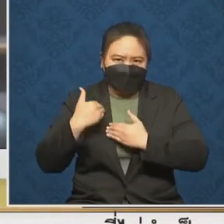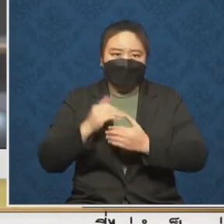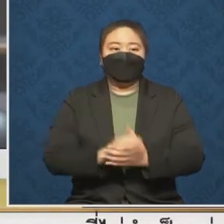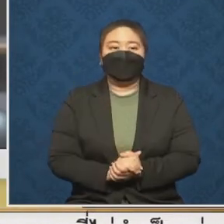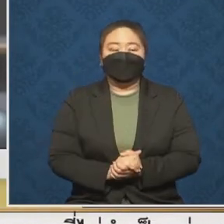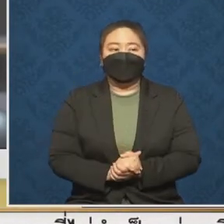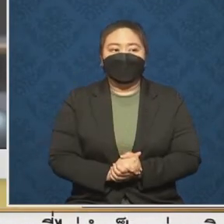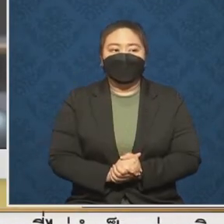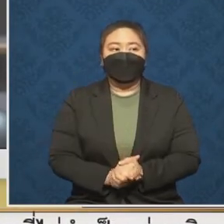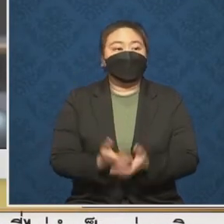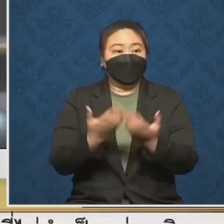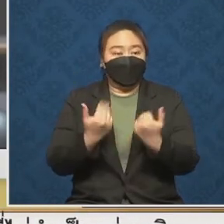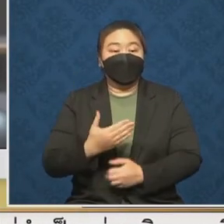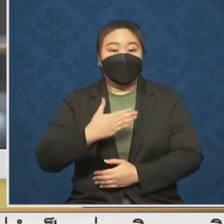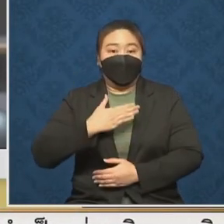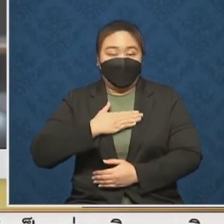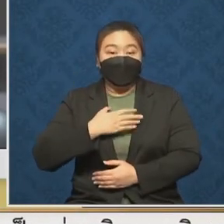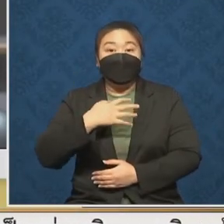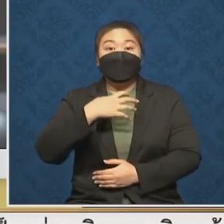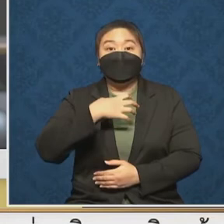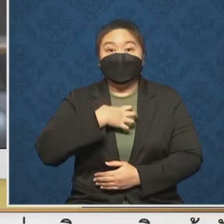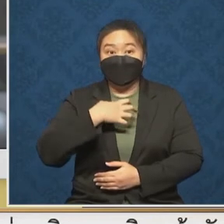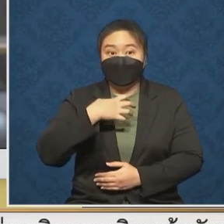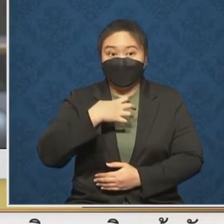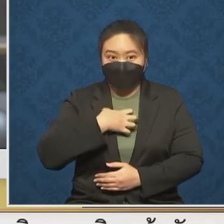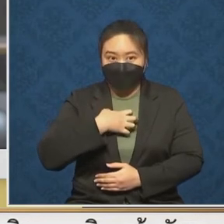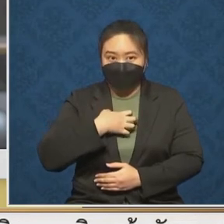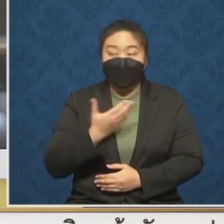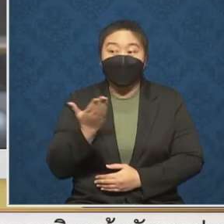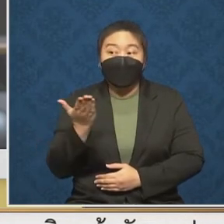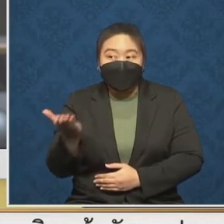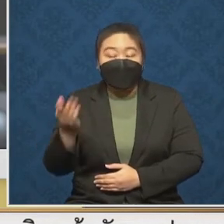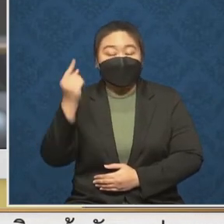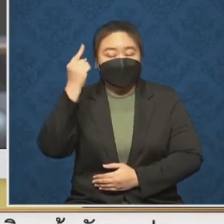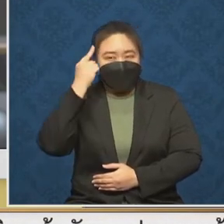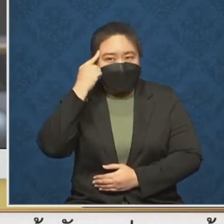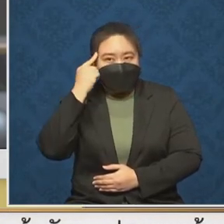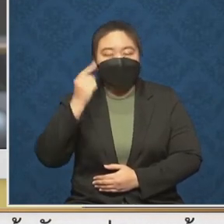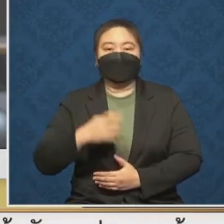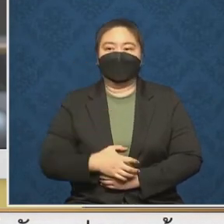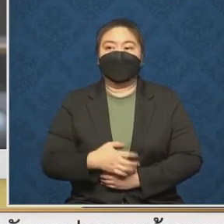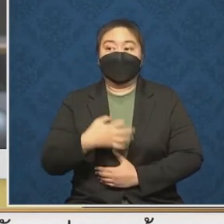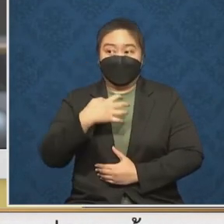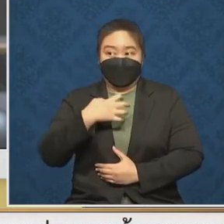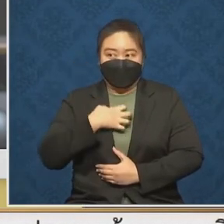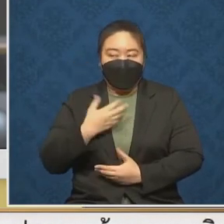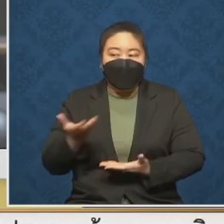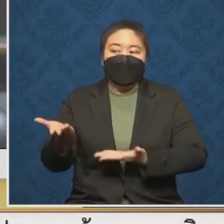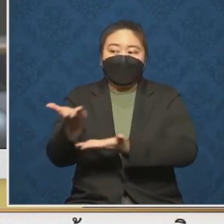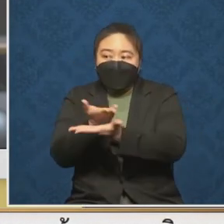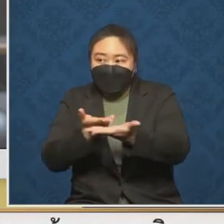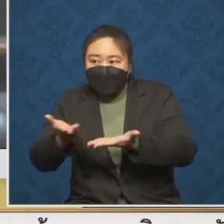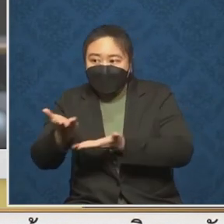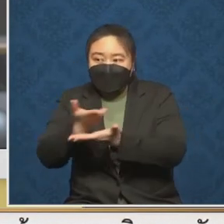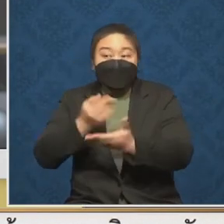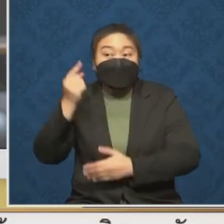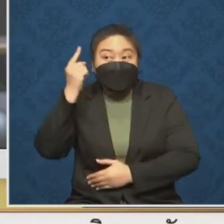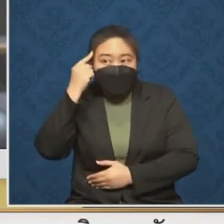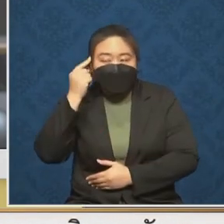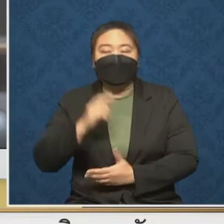มอยากให้ท่านได้คิดแล้วก็อยากให้ได้มีส่วนร่วมกันคิดคือสตง.